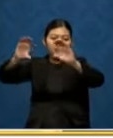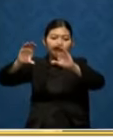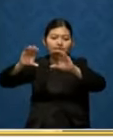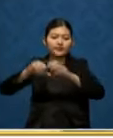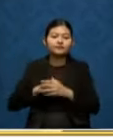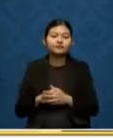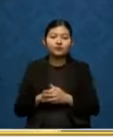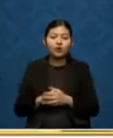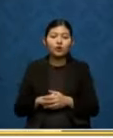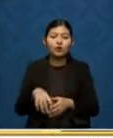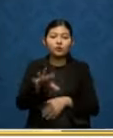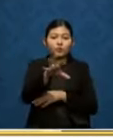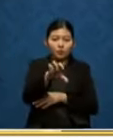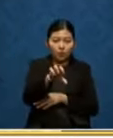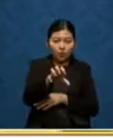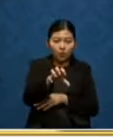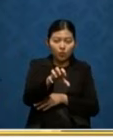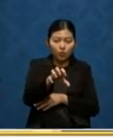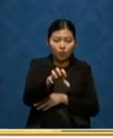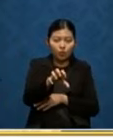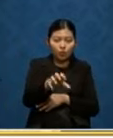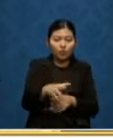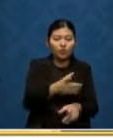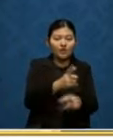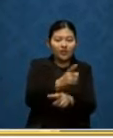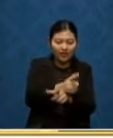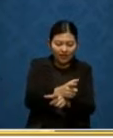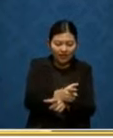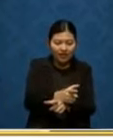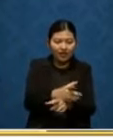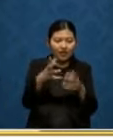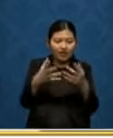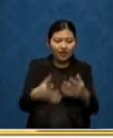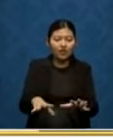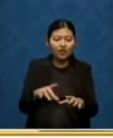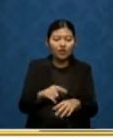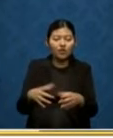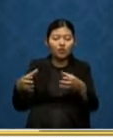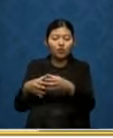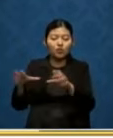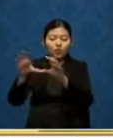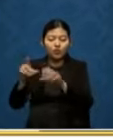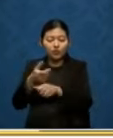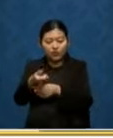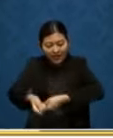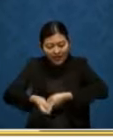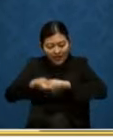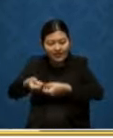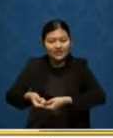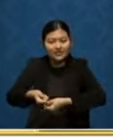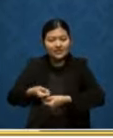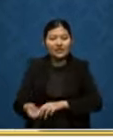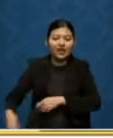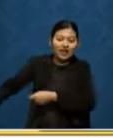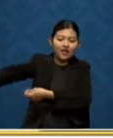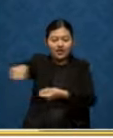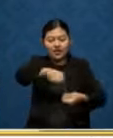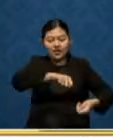กุ้งเนี่ยครับเวลาเลี้ยงเข้าไปนั้นเนี่ยครับหน่วยงานไม่ว่าจะเป็นภาคการเกษตรภาคประมง